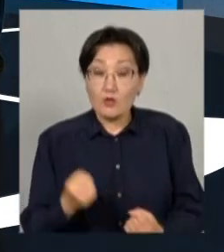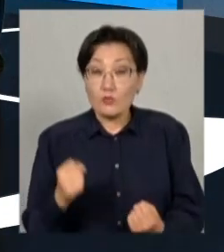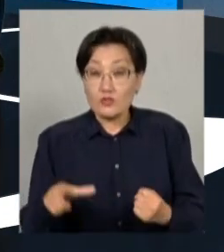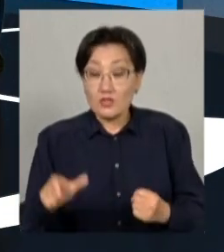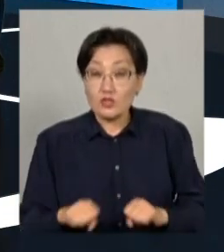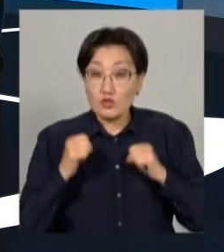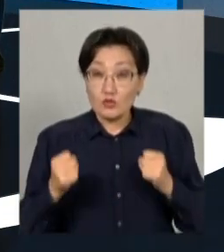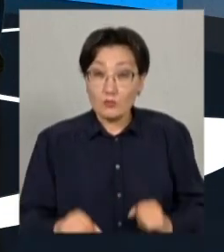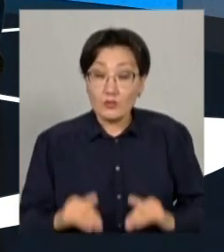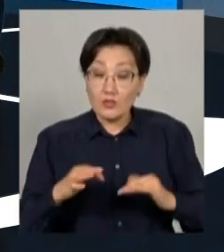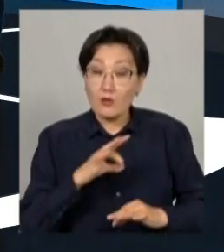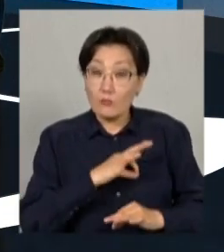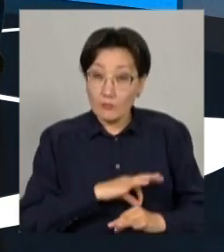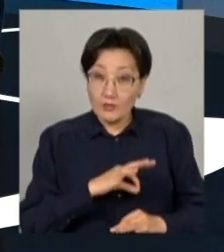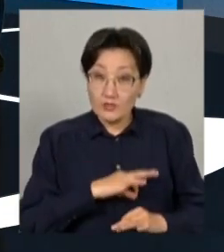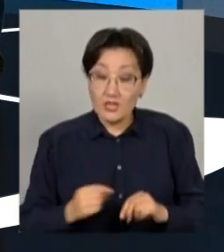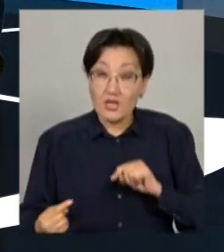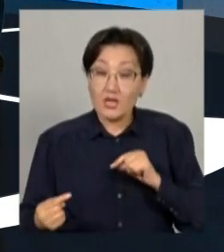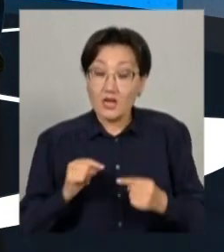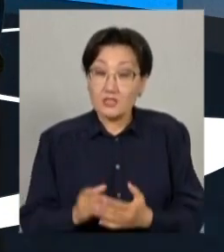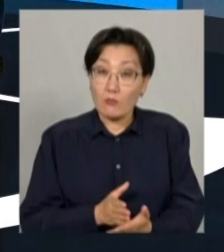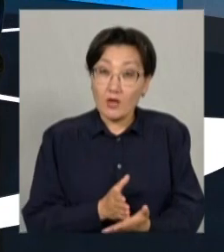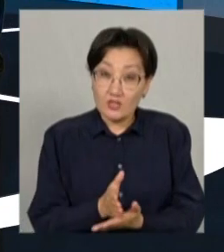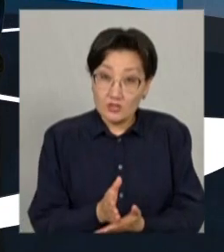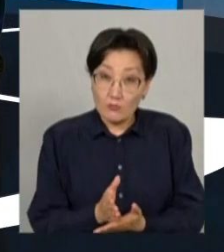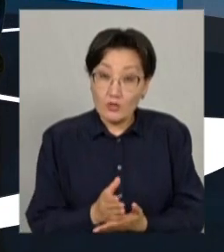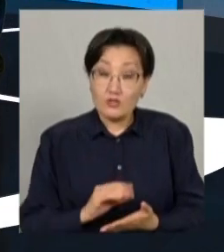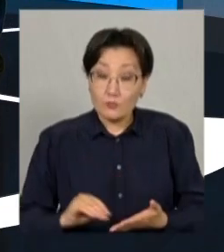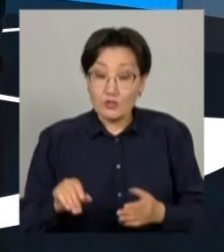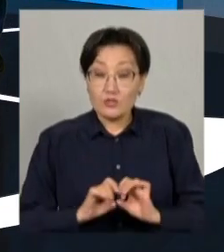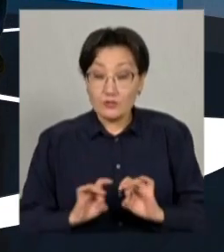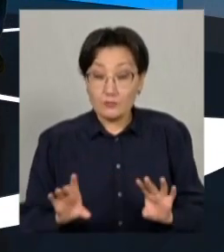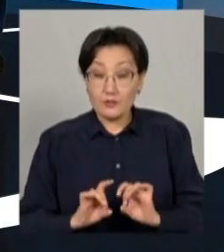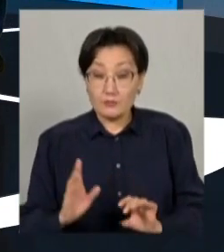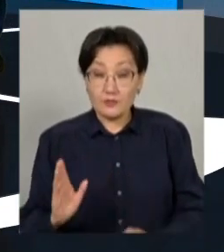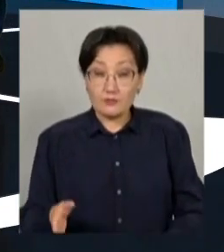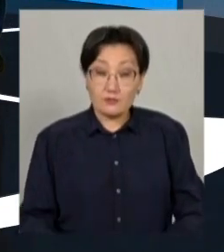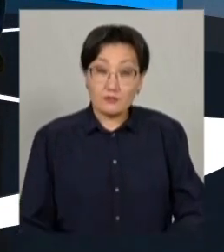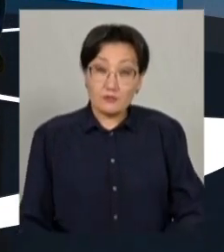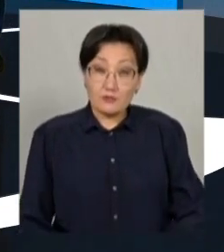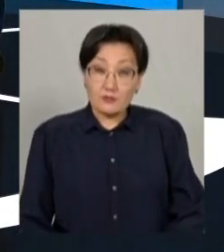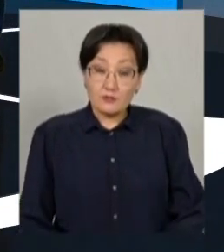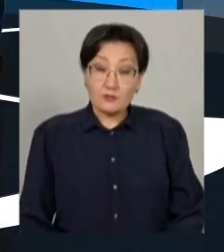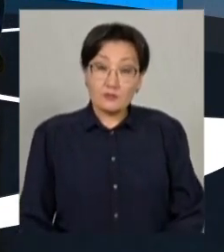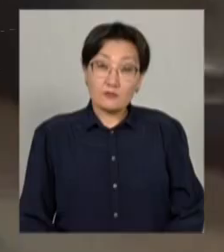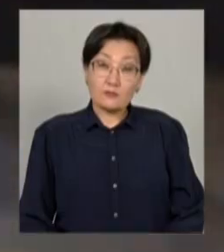тізгінші жылдамдықты асырып қарсы бағытқа өтіп кеткен. Әріптесім Әлібек Шынтемірдің бейне материалы.